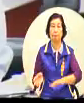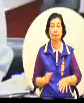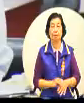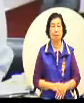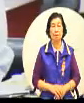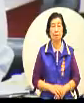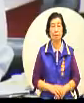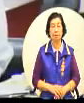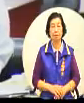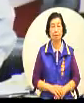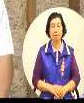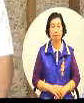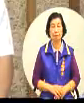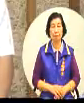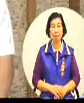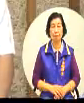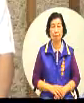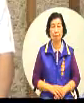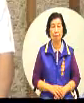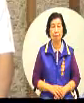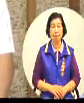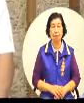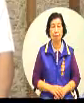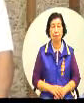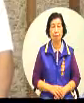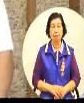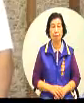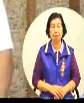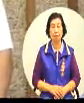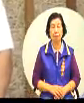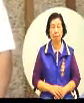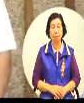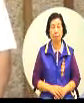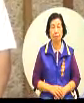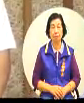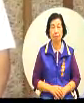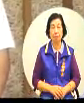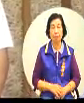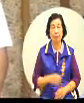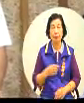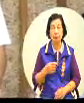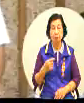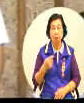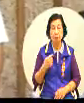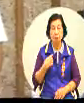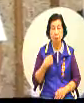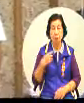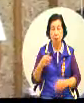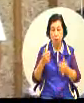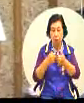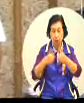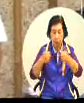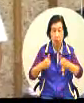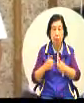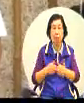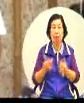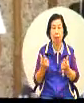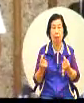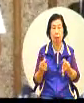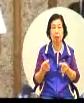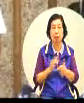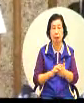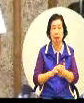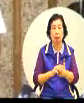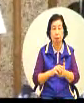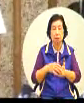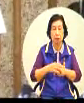议长，谢谢大马本议员。那我想我们跟议员一样，我们希望我们原乡的建设能够